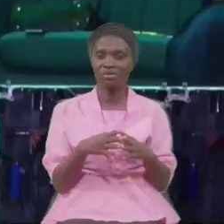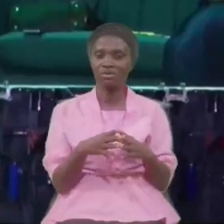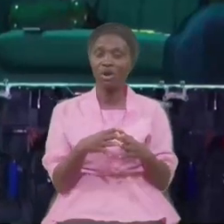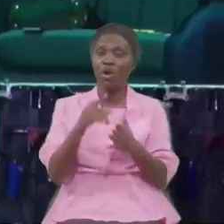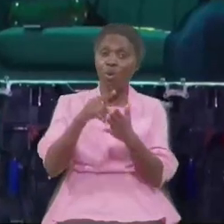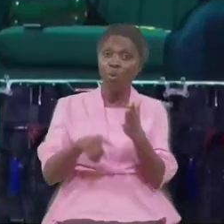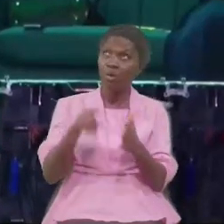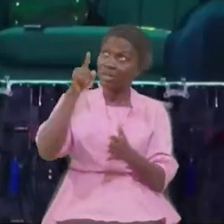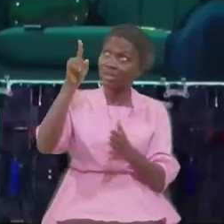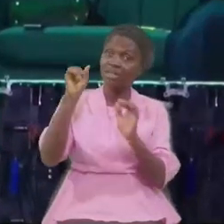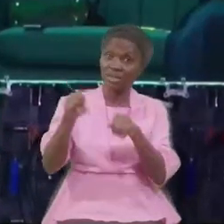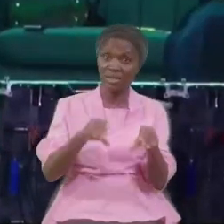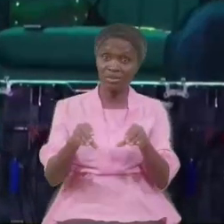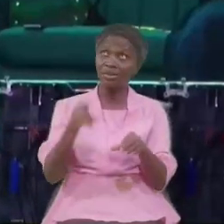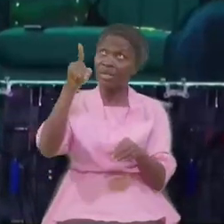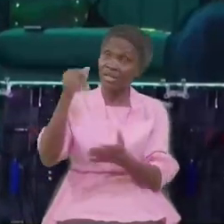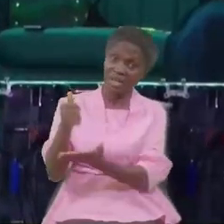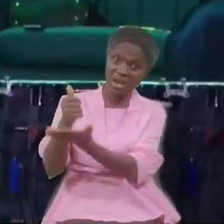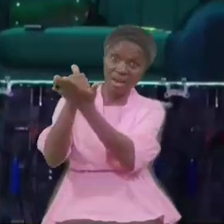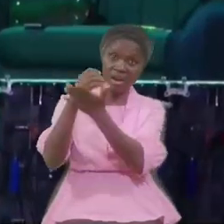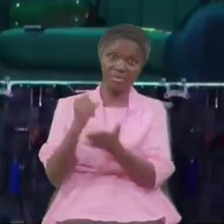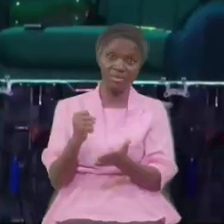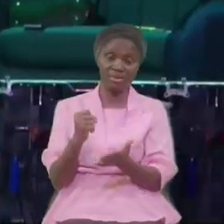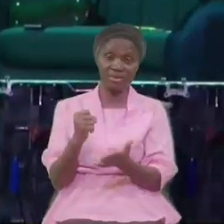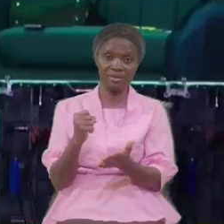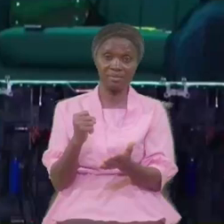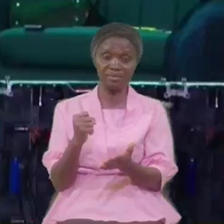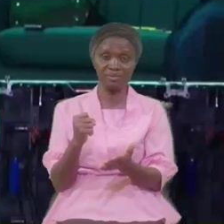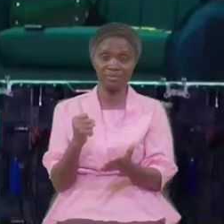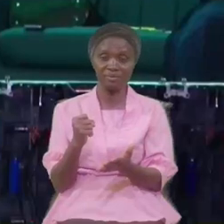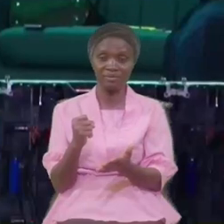Ce qu'il peut faire, il aide les gens.